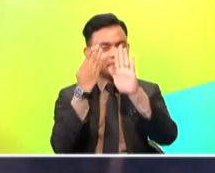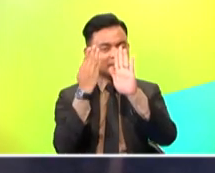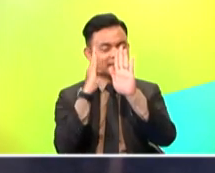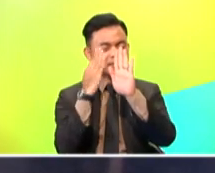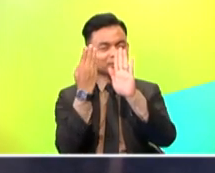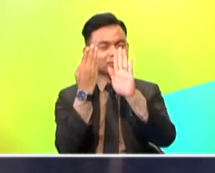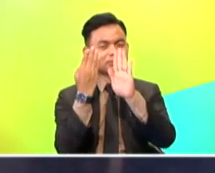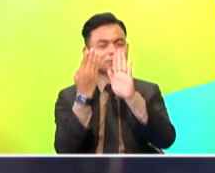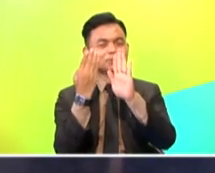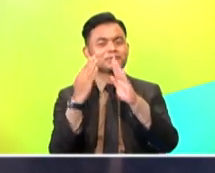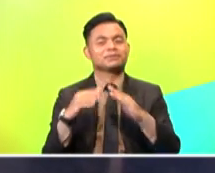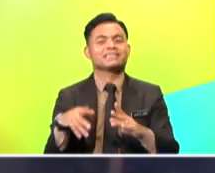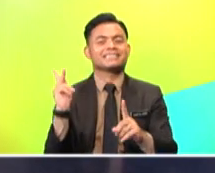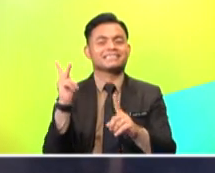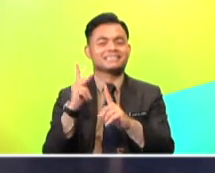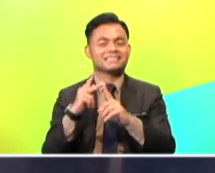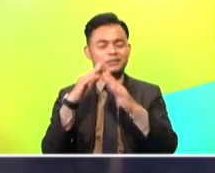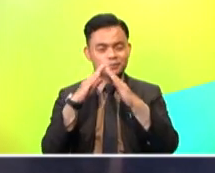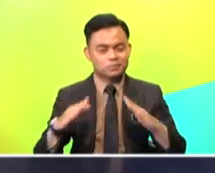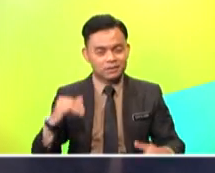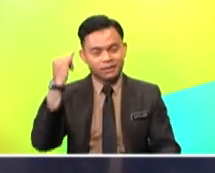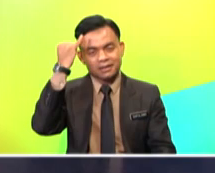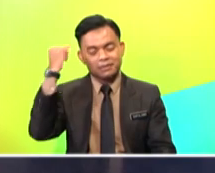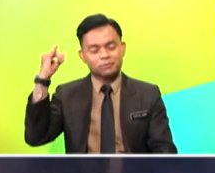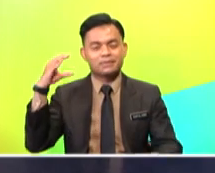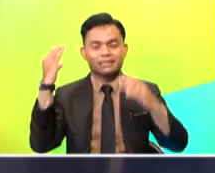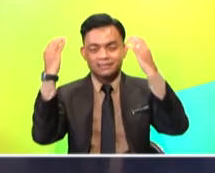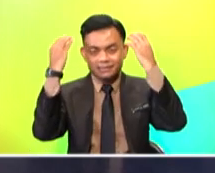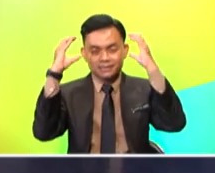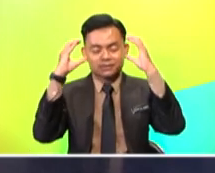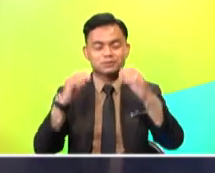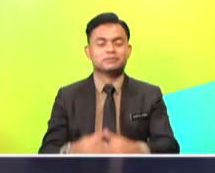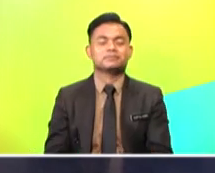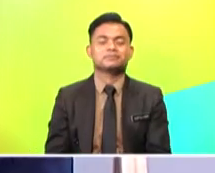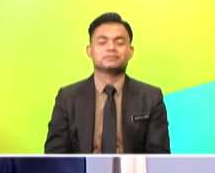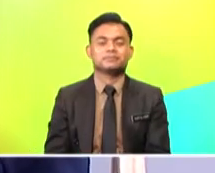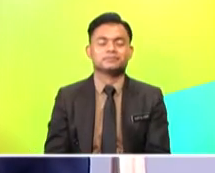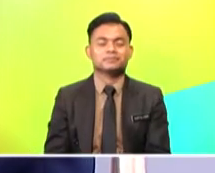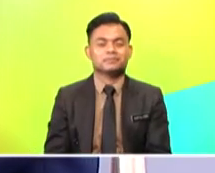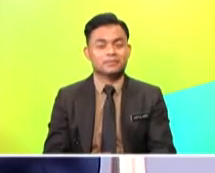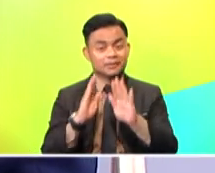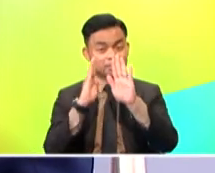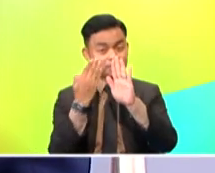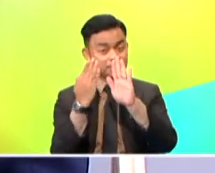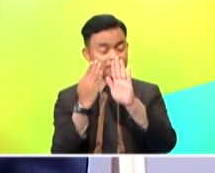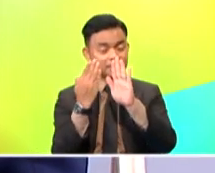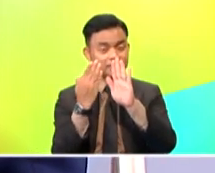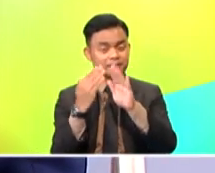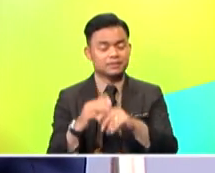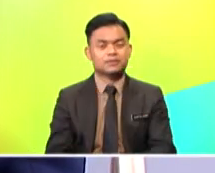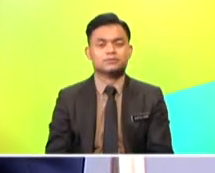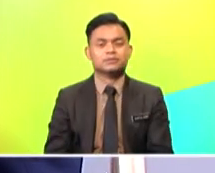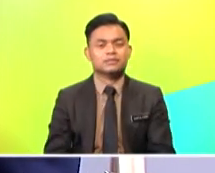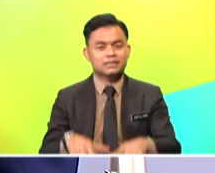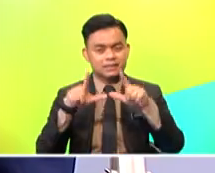impian cikgu. Okey. Teruskan. Okey, kita lekat pintu dulu. Okey, pintu selalunya di sinilah kan. Ni betul. Lekat. Okey, lekatkan